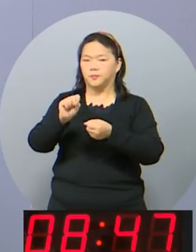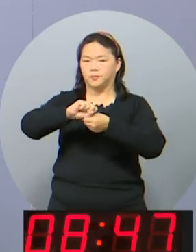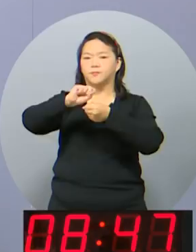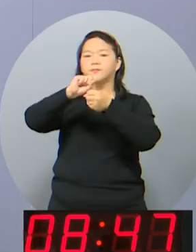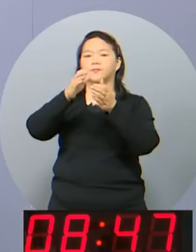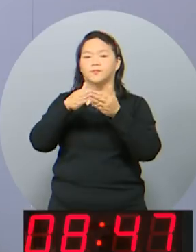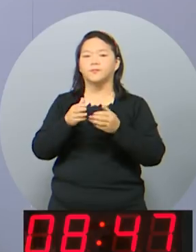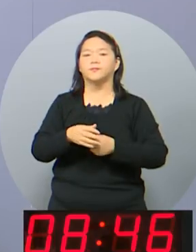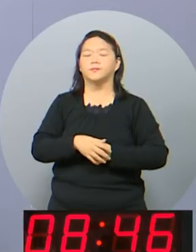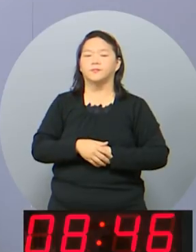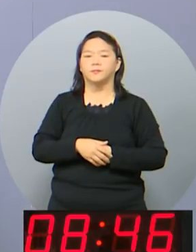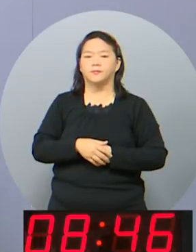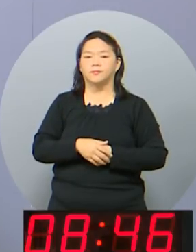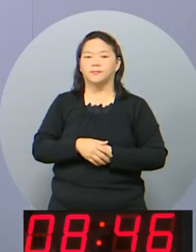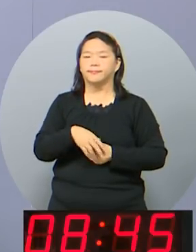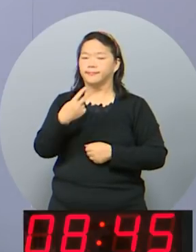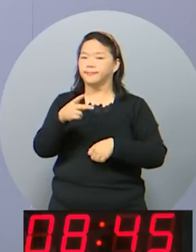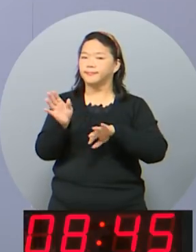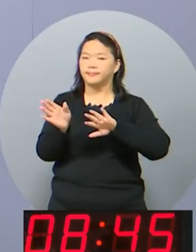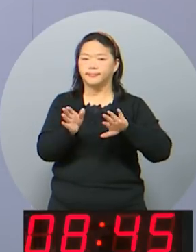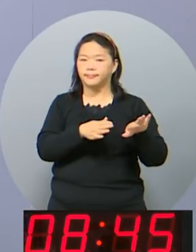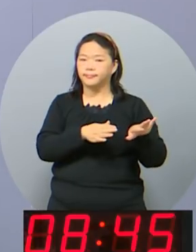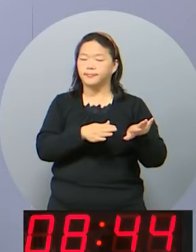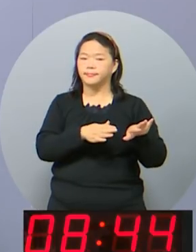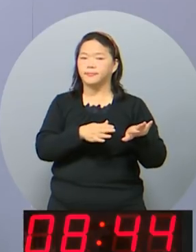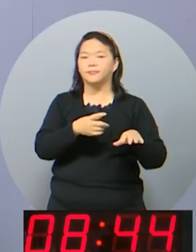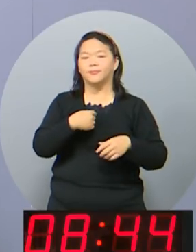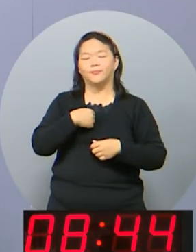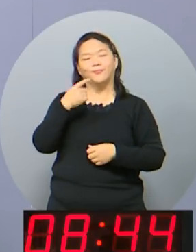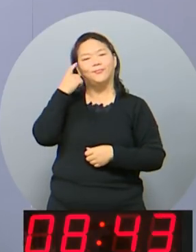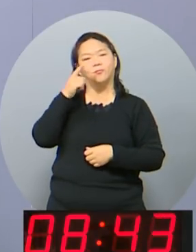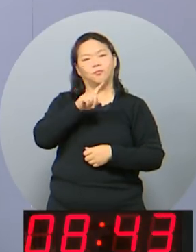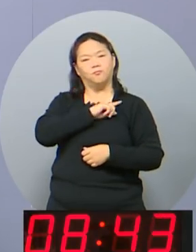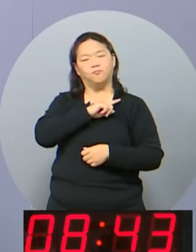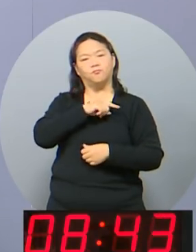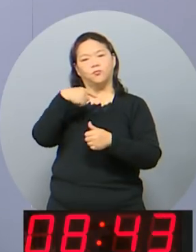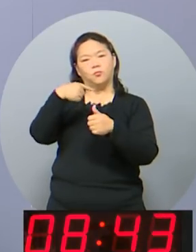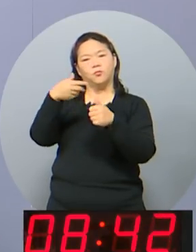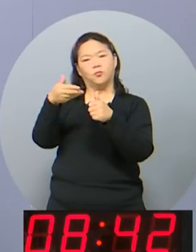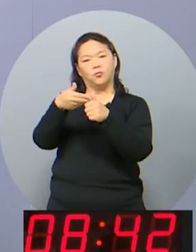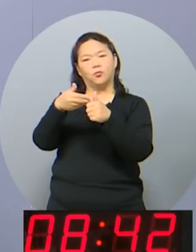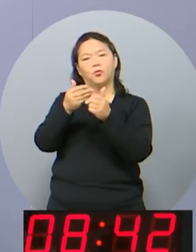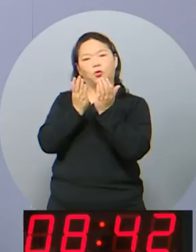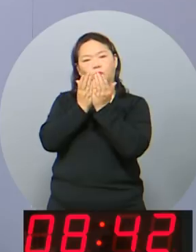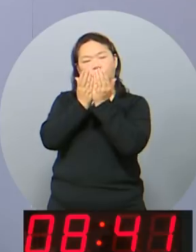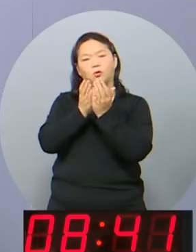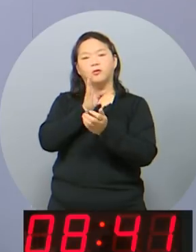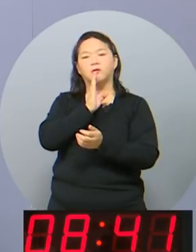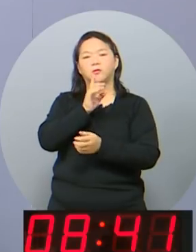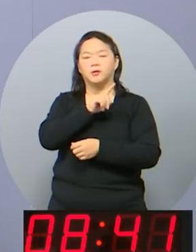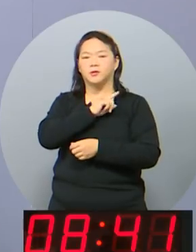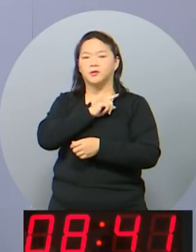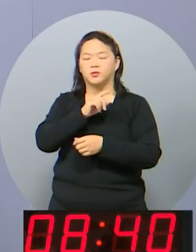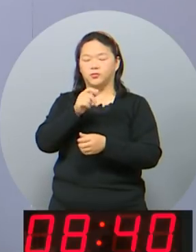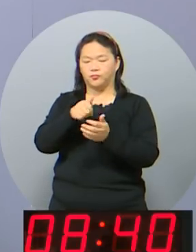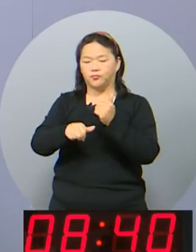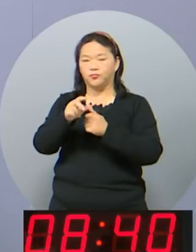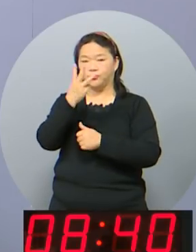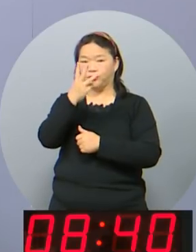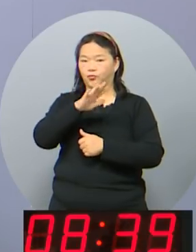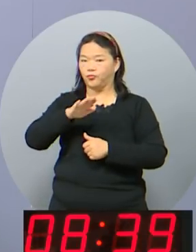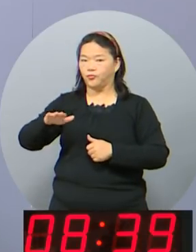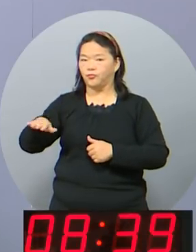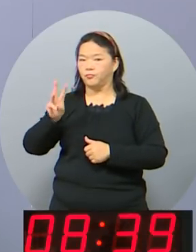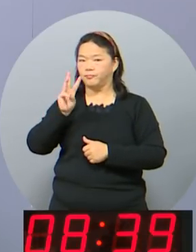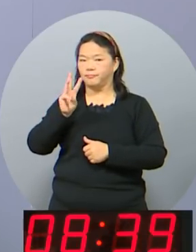力那除此之外，我想伟杰自己来自教育界，我自己本身也有三个小孩，那